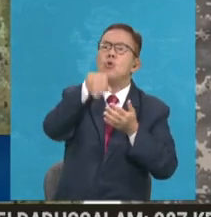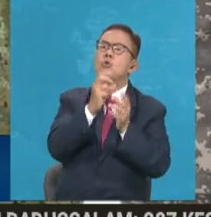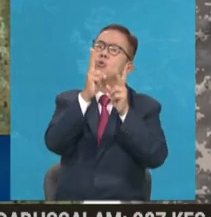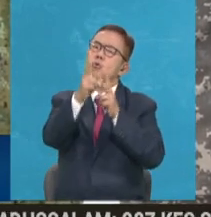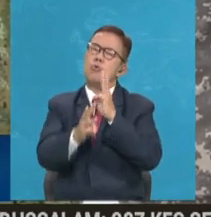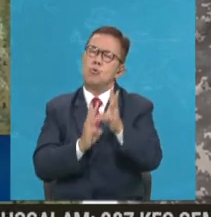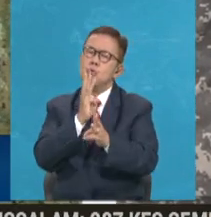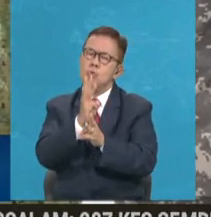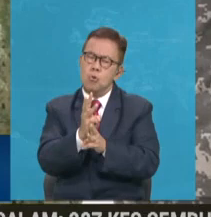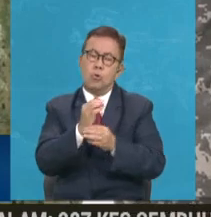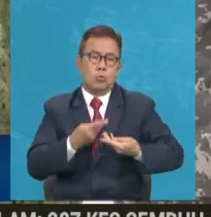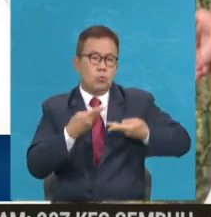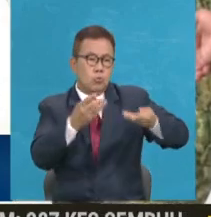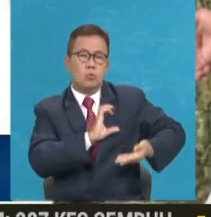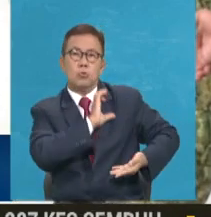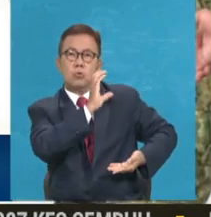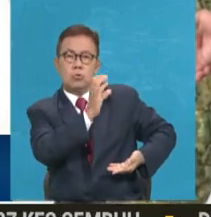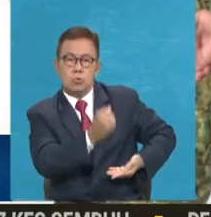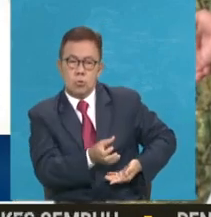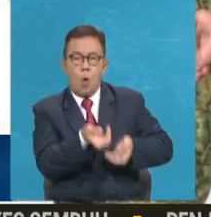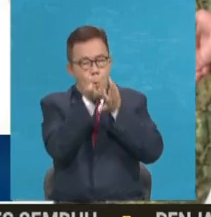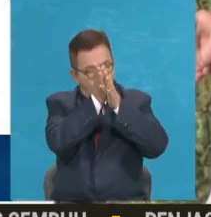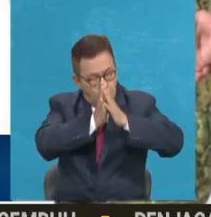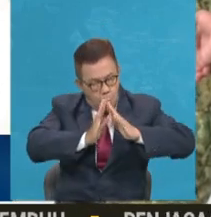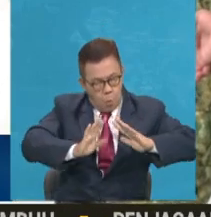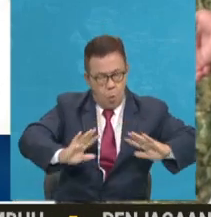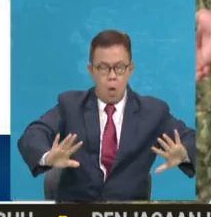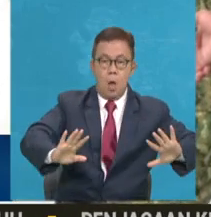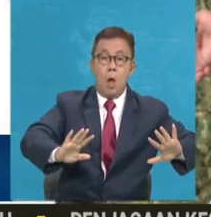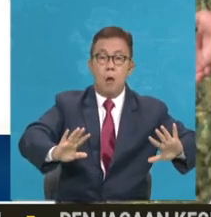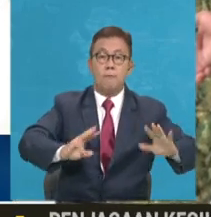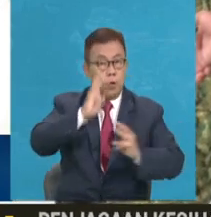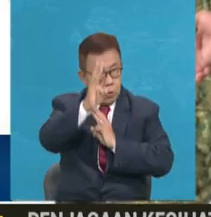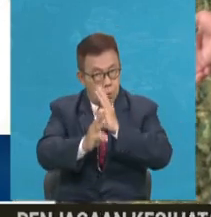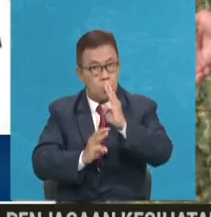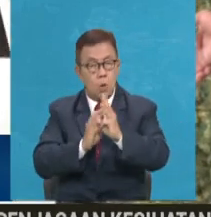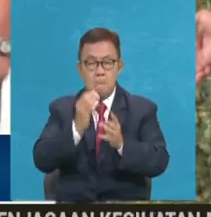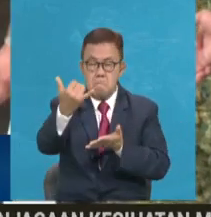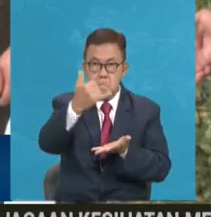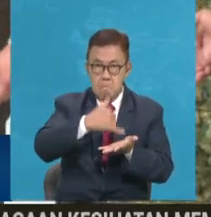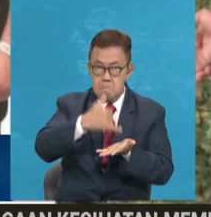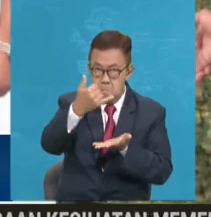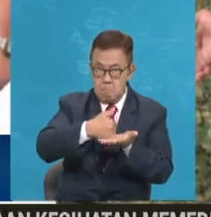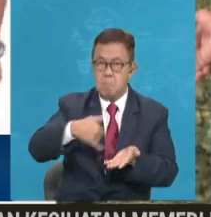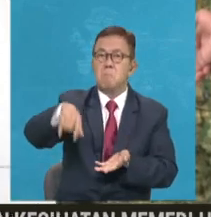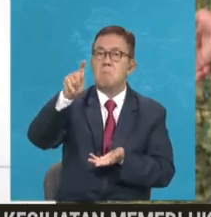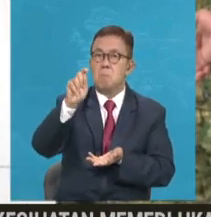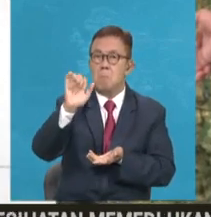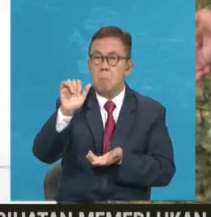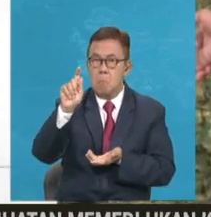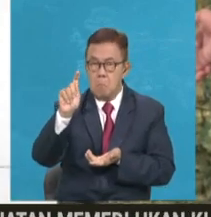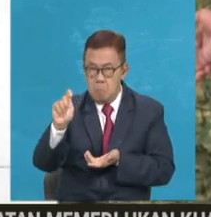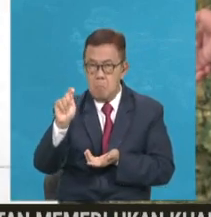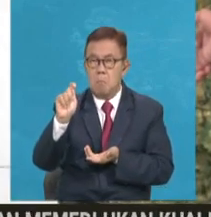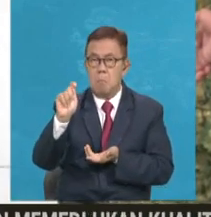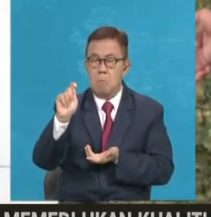sebagian daripada komitmen ke arah keamanan dan kestabilan global antara yang hadir Tuhan yang terutama Datu Raja Reza